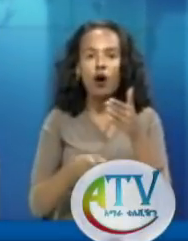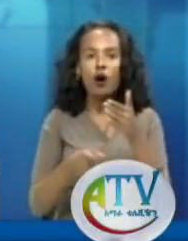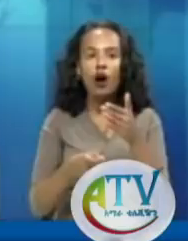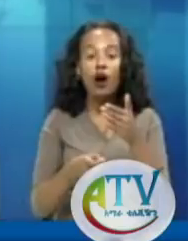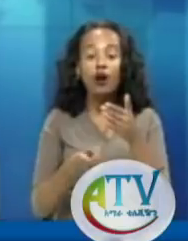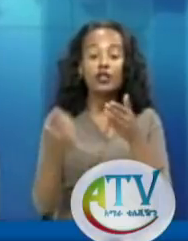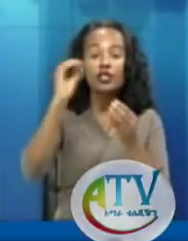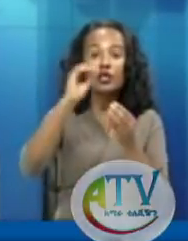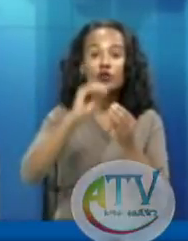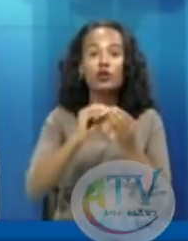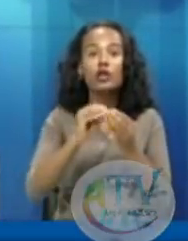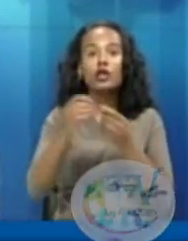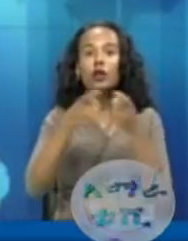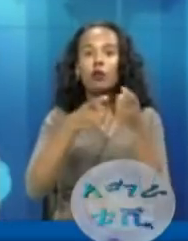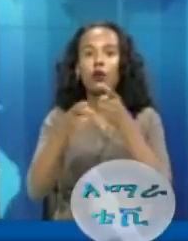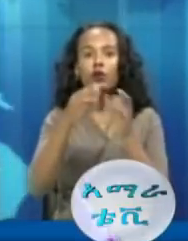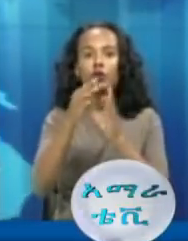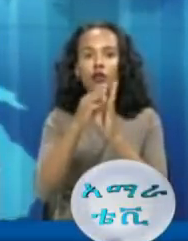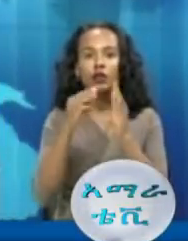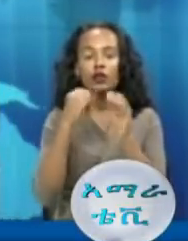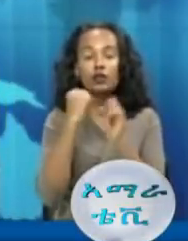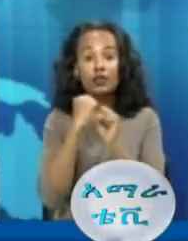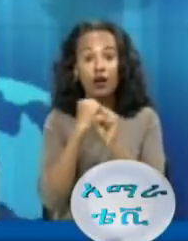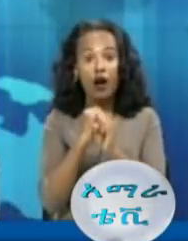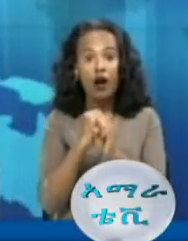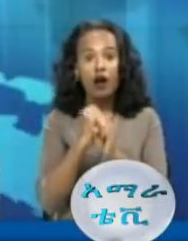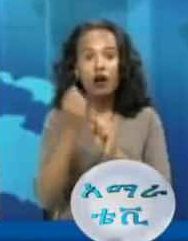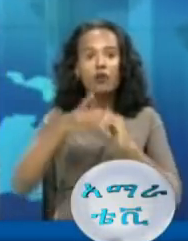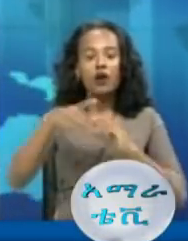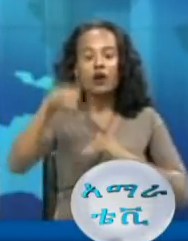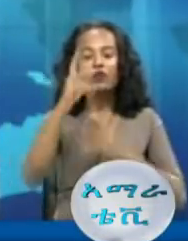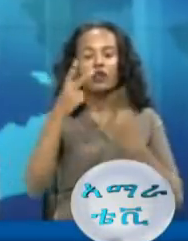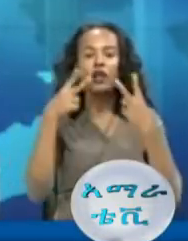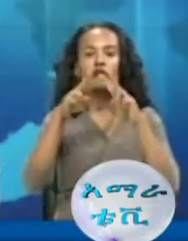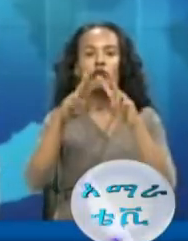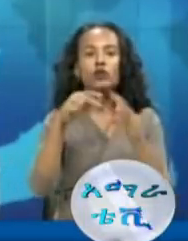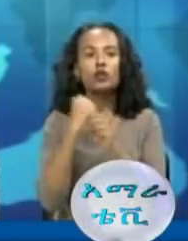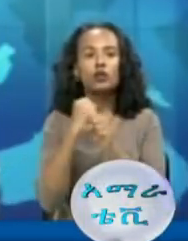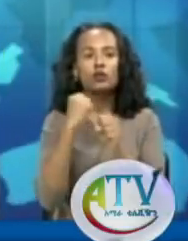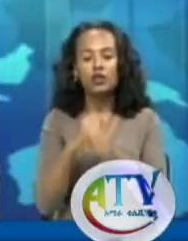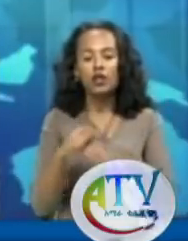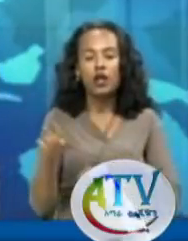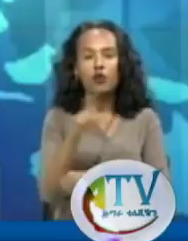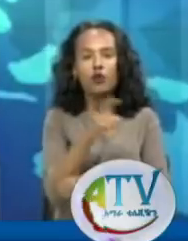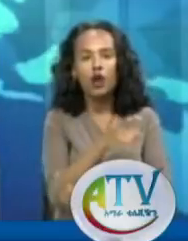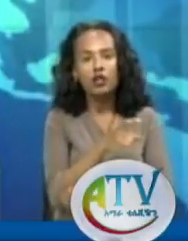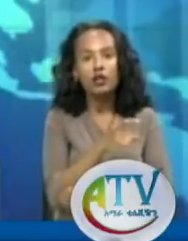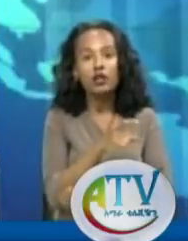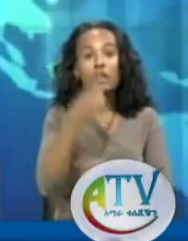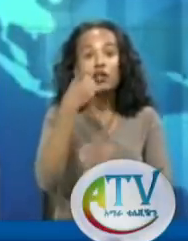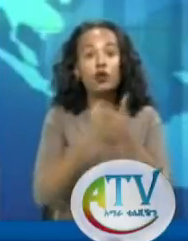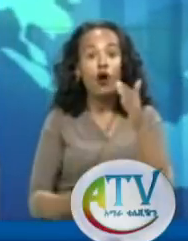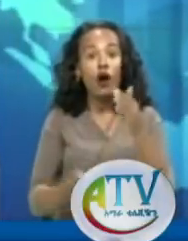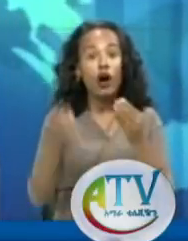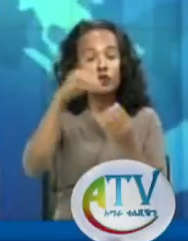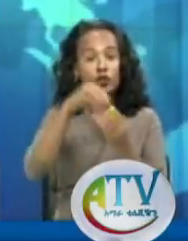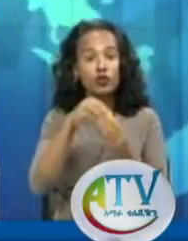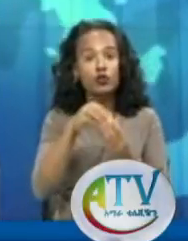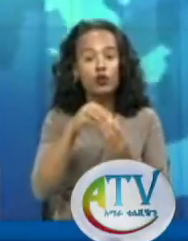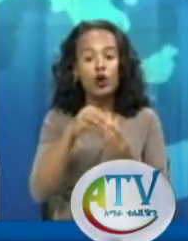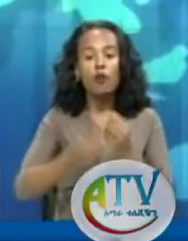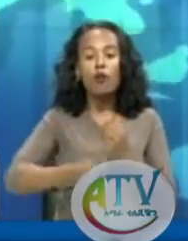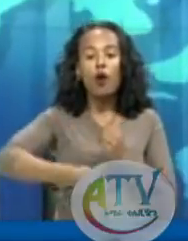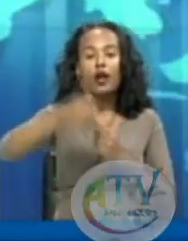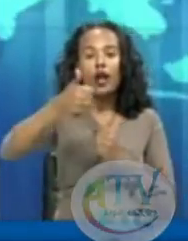የዋጋ ንረቱን የመቆጣጠር ስራ በከፍተኛ ትኩረት የሚሰራ ይሆናል። የዋጋ ንረቱ